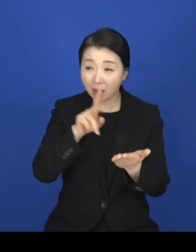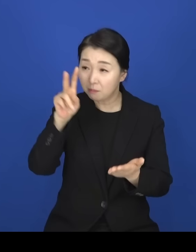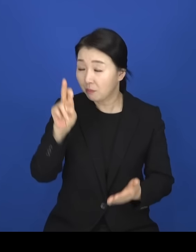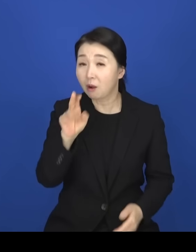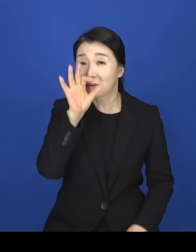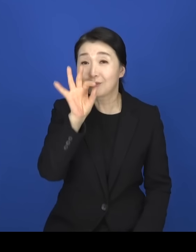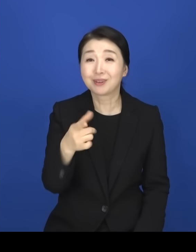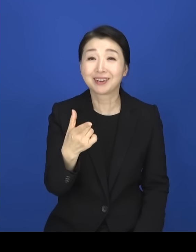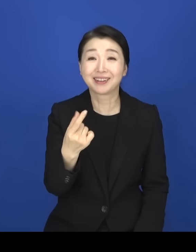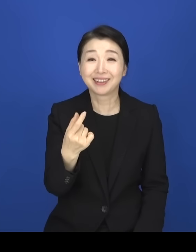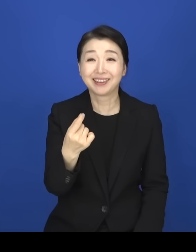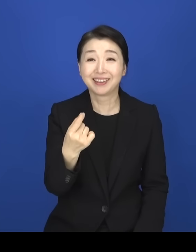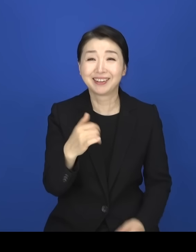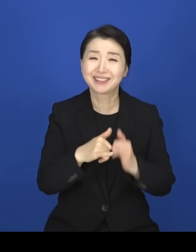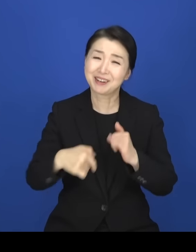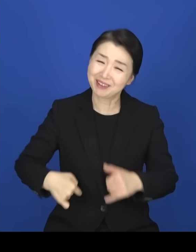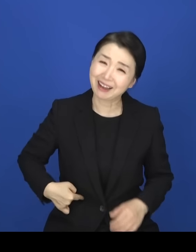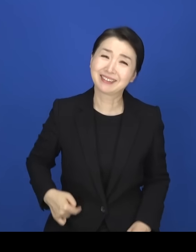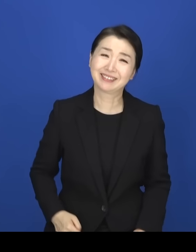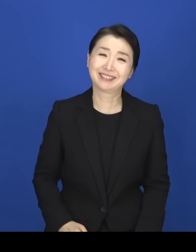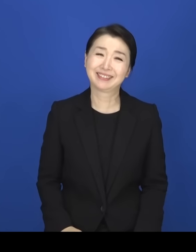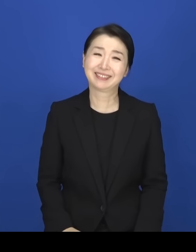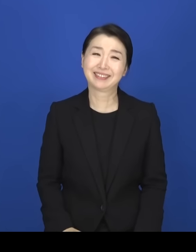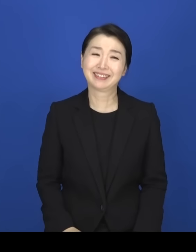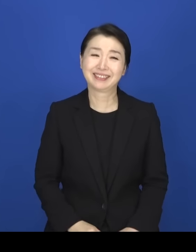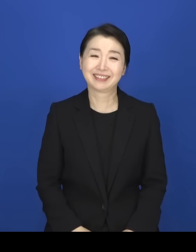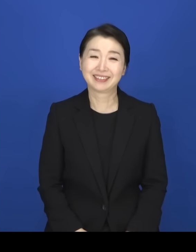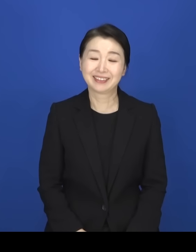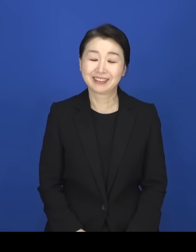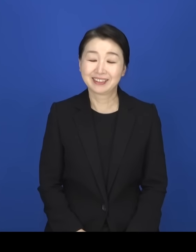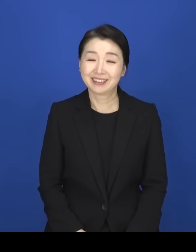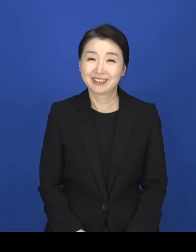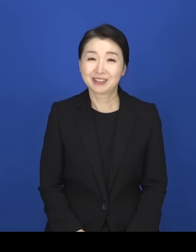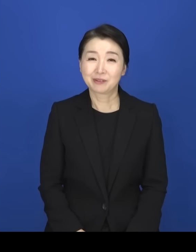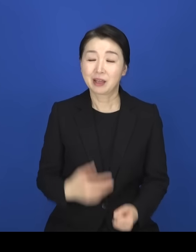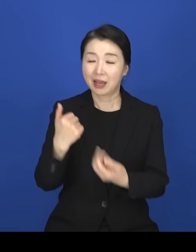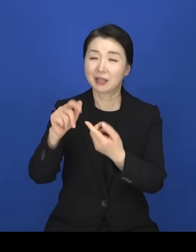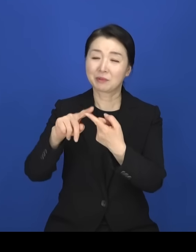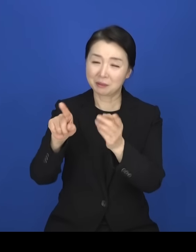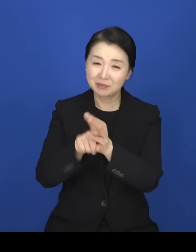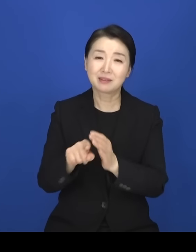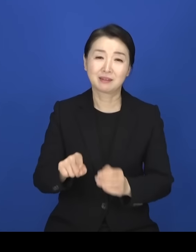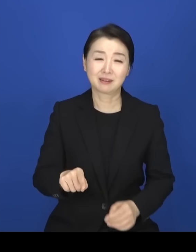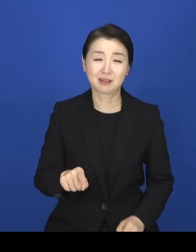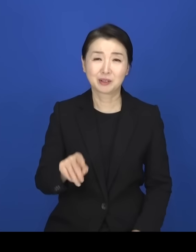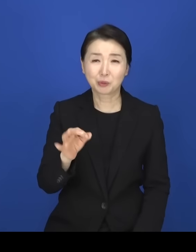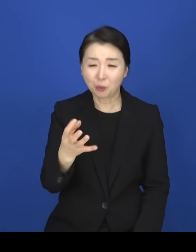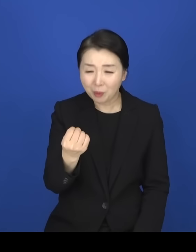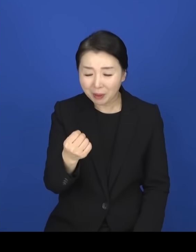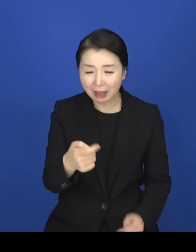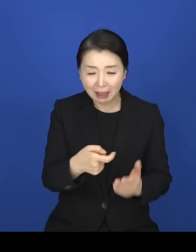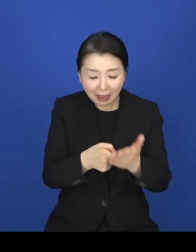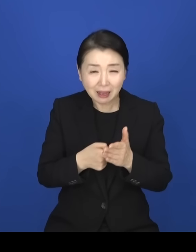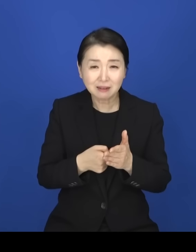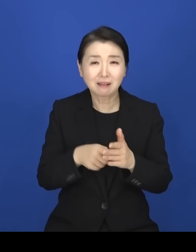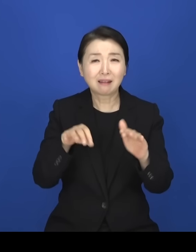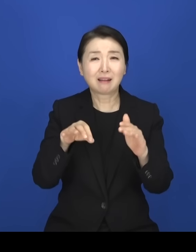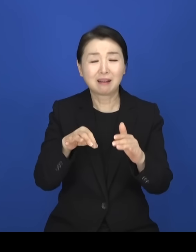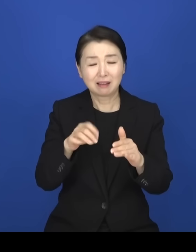수는 없는 것 같더라고요. 사람이. 그렇지. 그러니까 그렇지. 본능적으로 이 신에 대한 그렇지. 그렇지. 돈 몇 푼 아끼자고 돈 그걸 몇만 원 그걸 내는 게 뻥쳐 낫지.